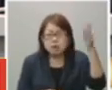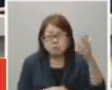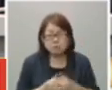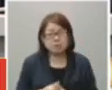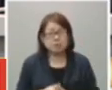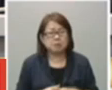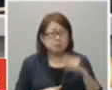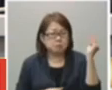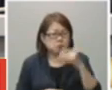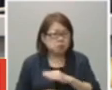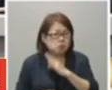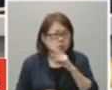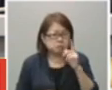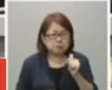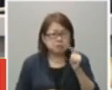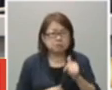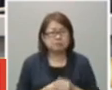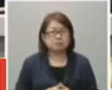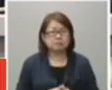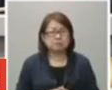แถมโกหกเก่งอีก